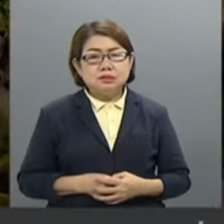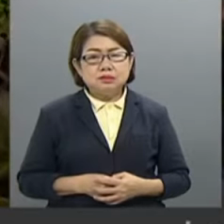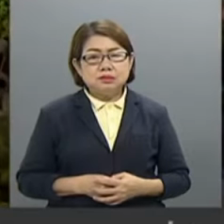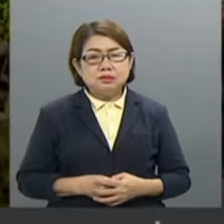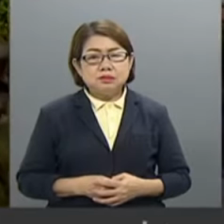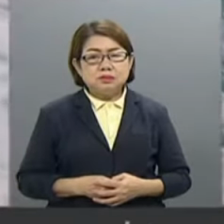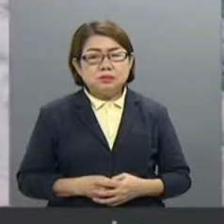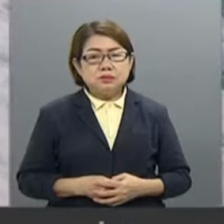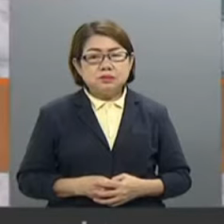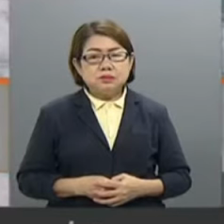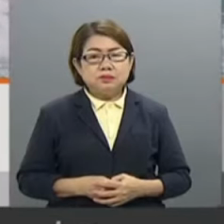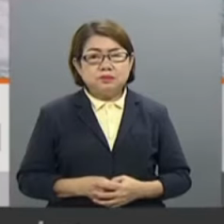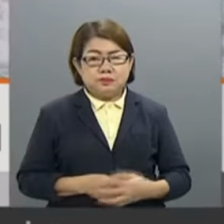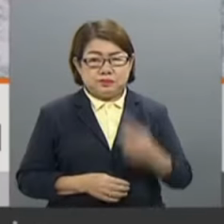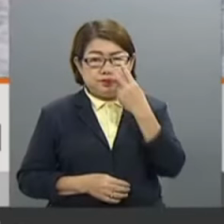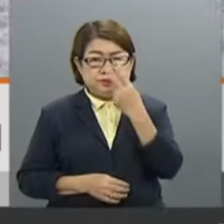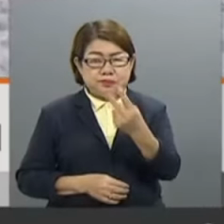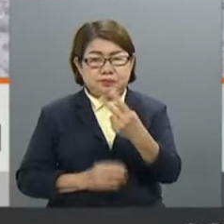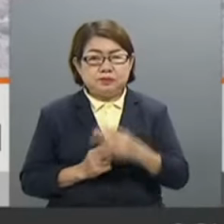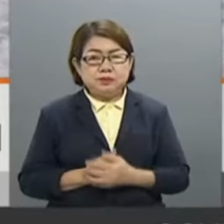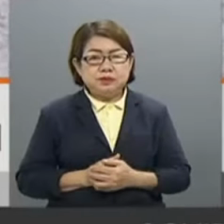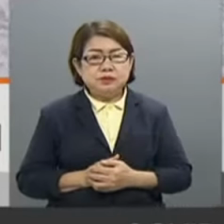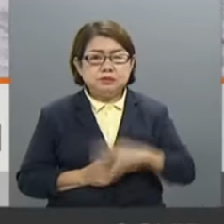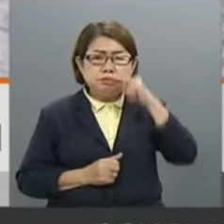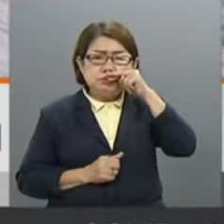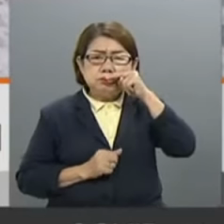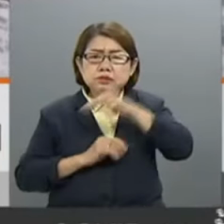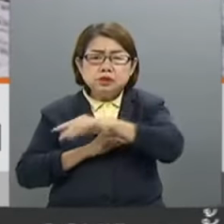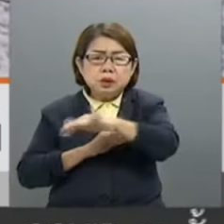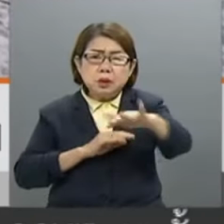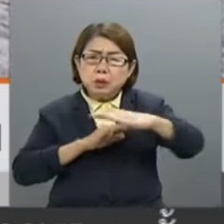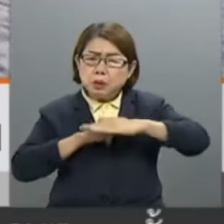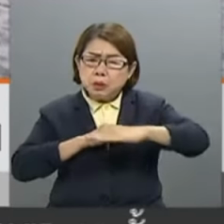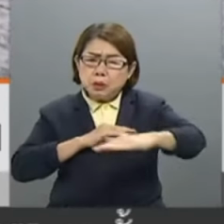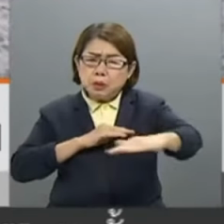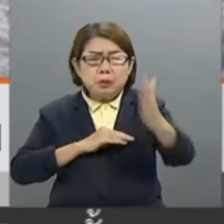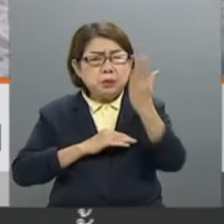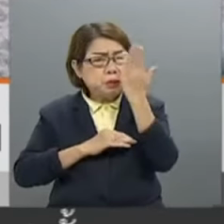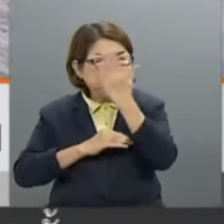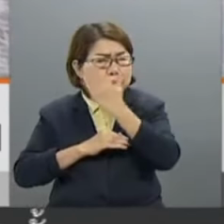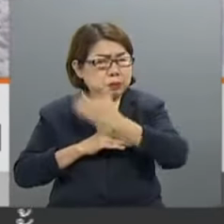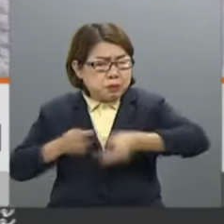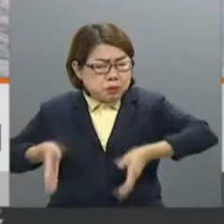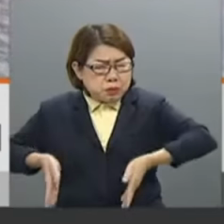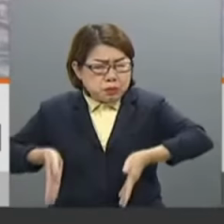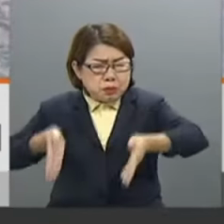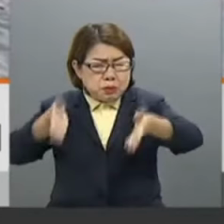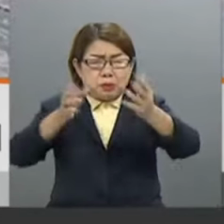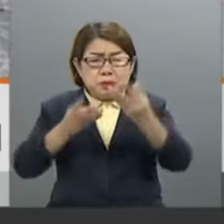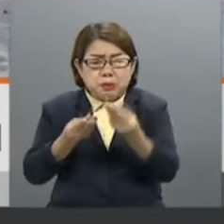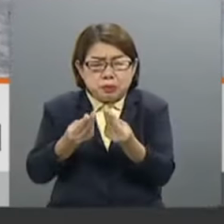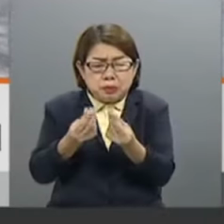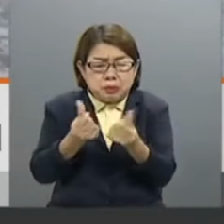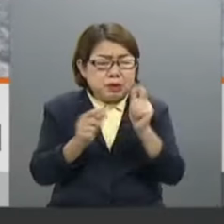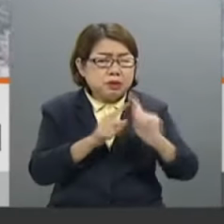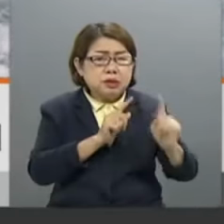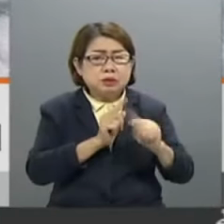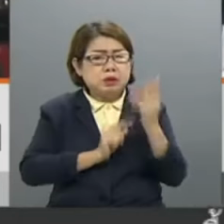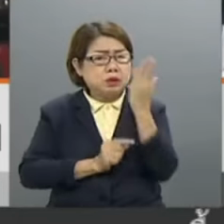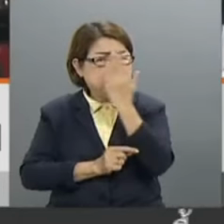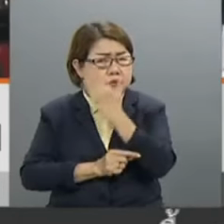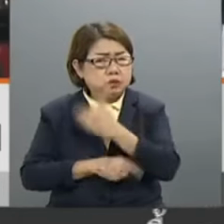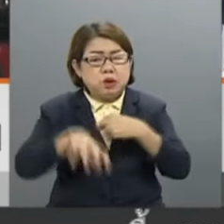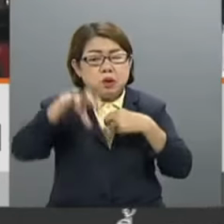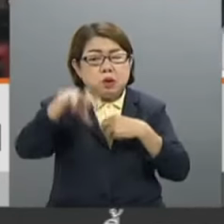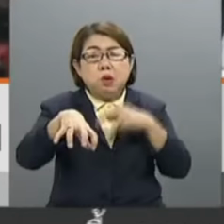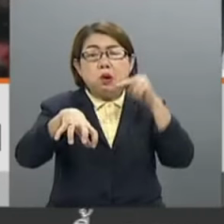นี่เป็นสภาพความสวยงามของน้ำทะเลและชายหาดเกาะเสม็ดนะคะเป็นเหตุผลที่ทำให้นักท่องเที่ยวหลายคนค่ะชื่นชอบที่ต้องการเดินทางม